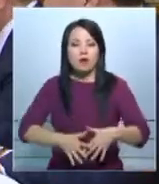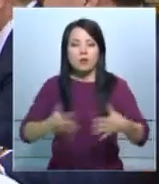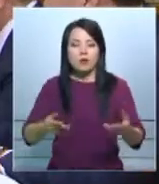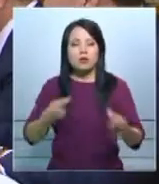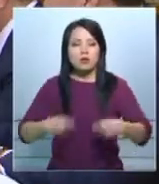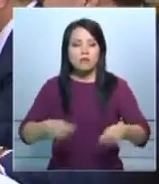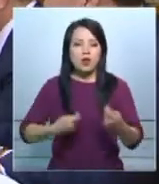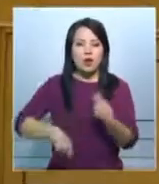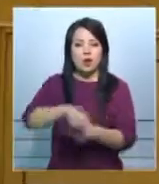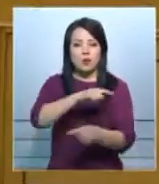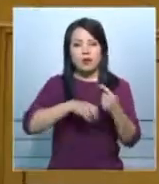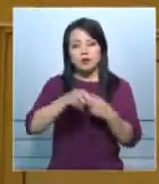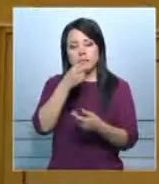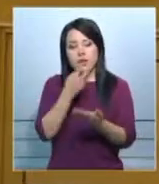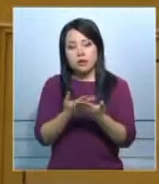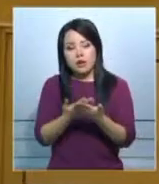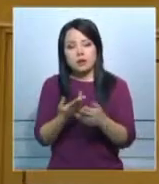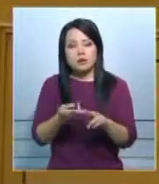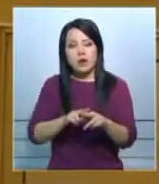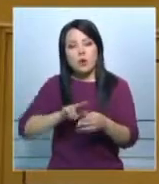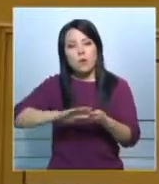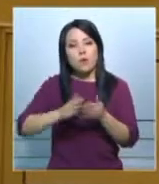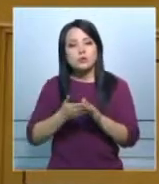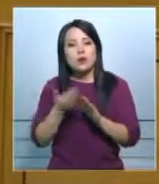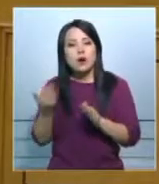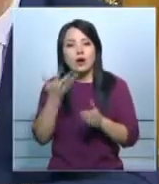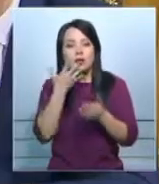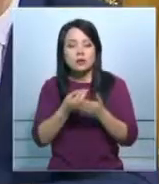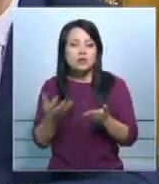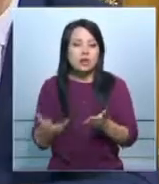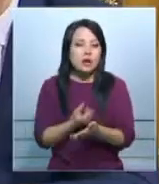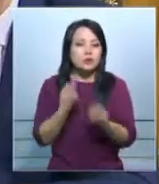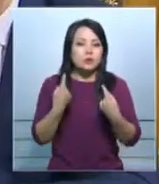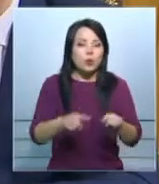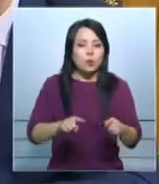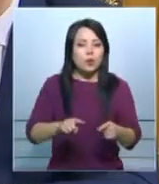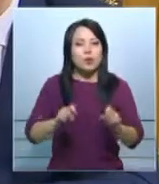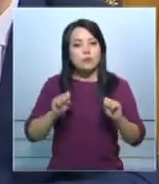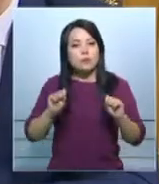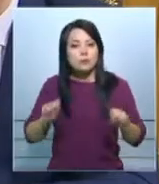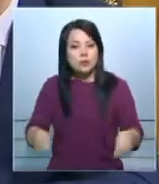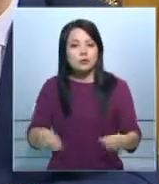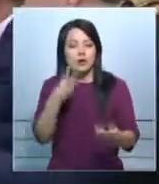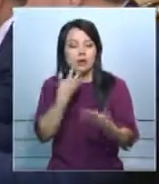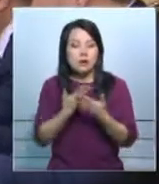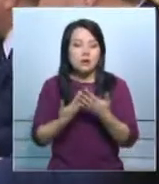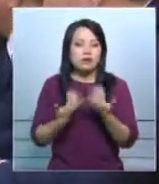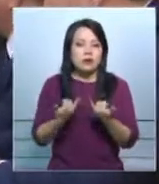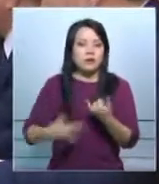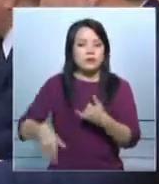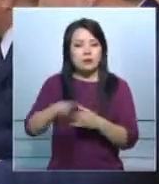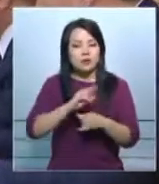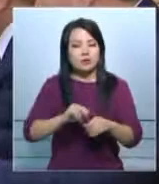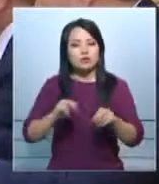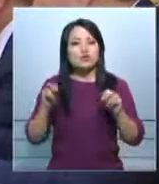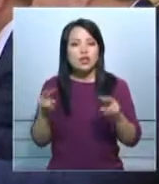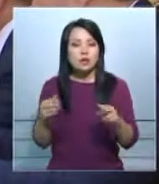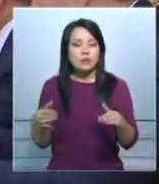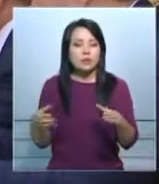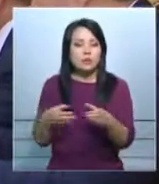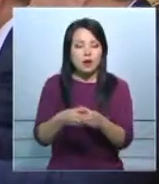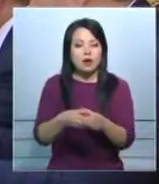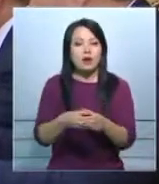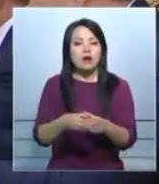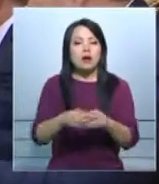товарооборота. И в этих условиях найти другие способы не так просто. Поэтому всем членам комиссии, всем